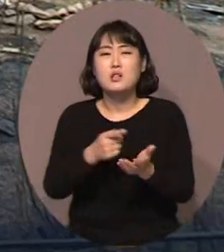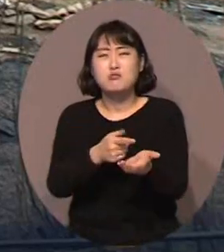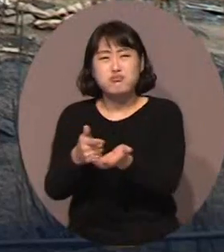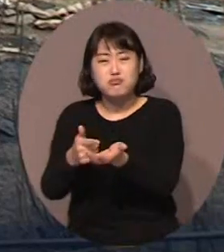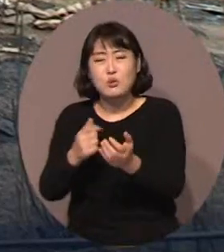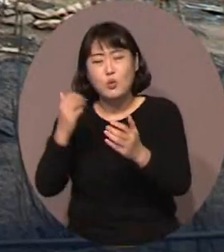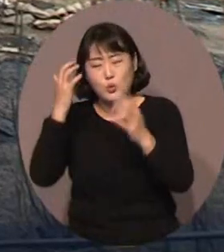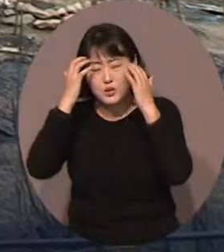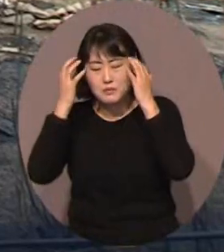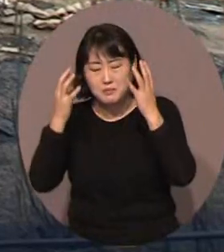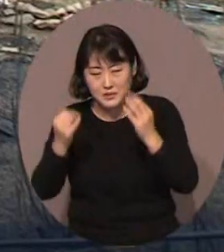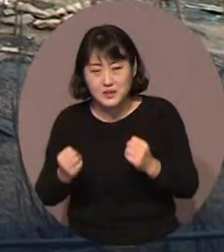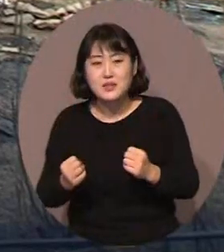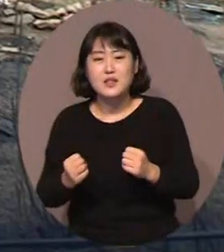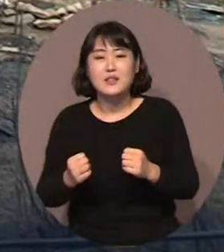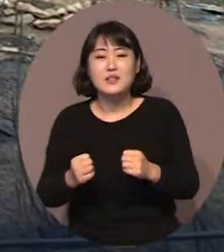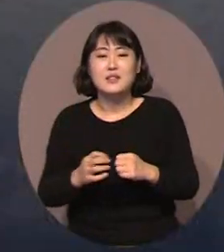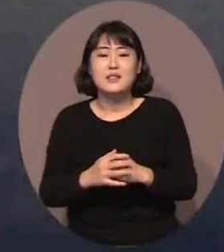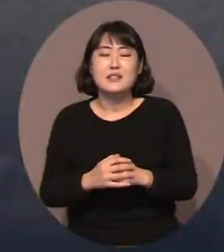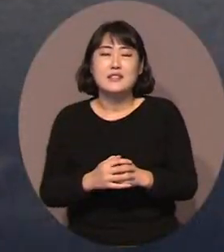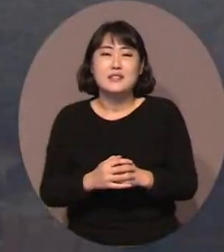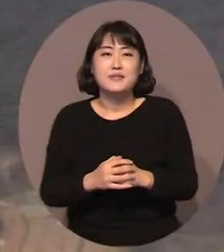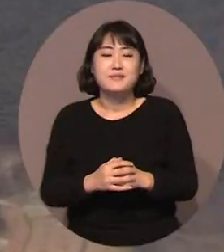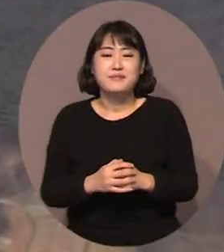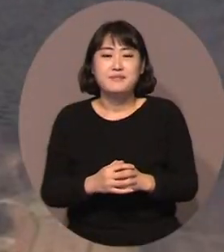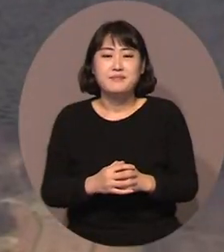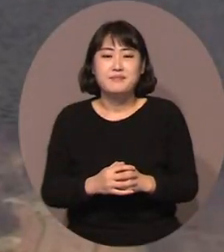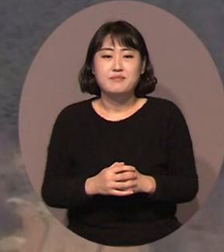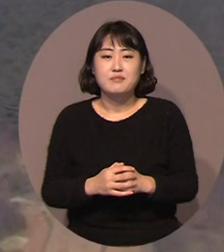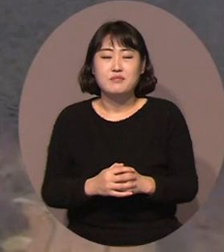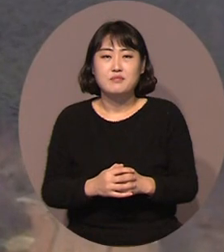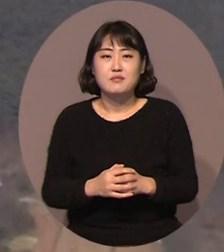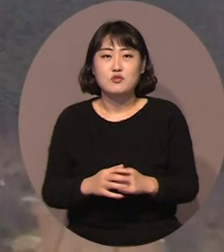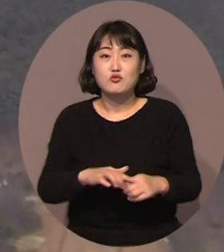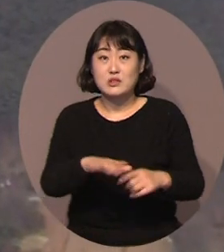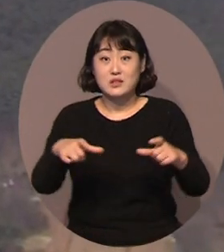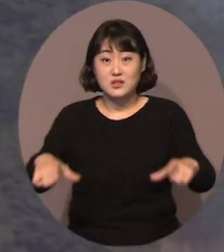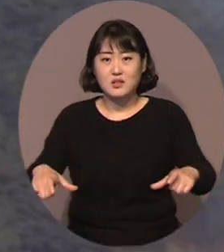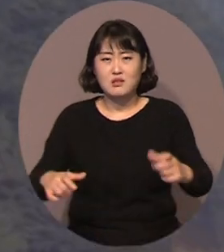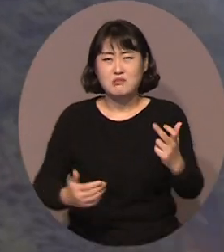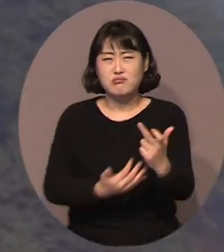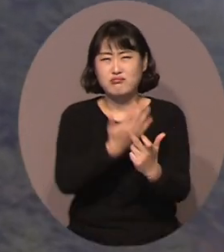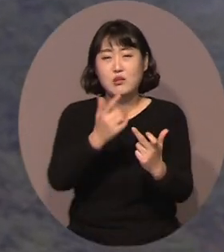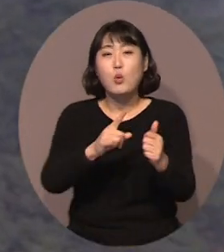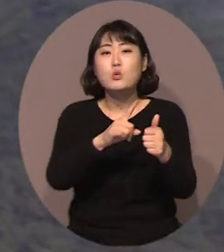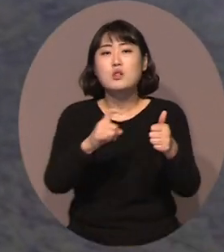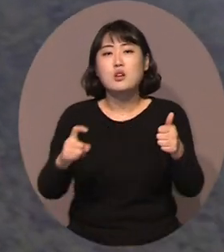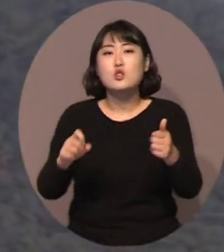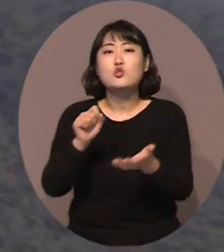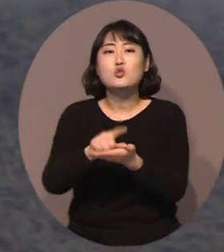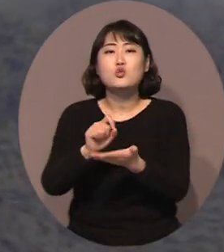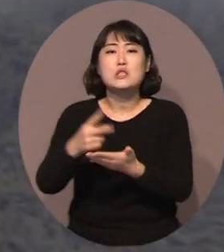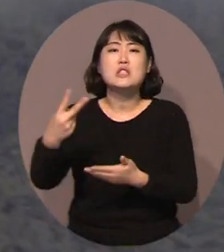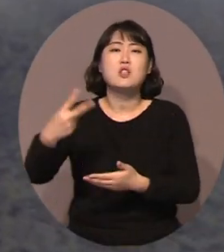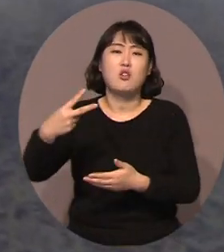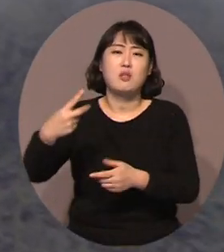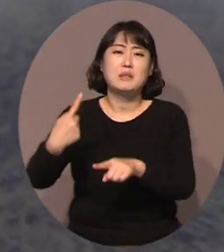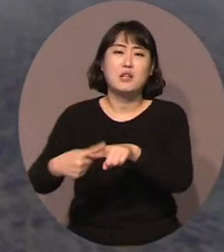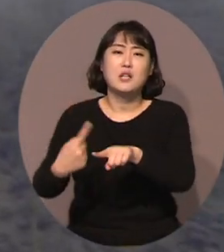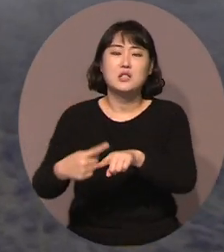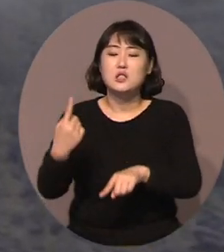많이 하시면서 잔불을 끌어올라다니고 그랬는데. 우리 지역을 덮쳤던 대형 산불로 홍성군은 축구장 2,000개